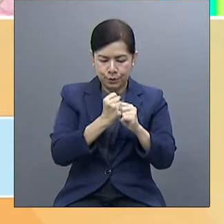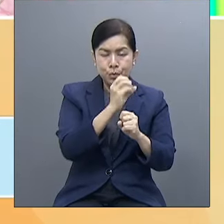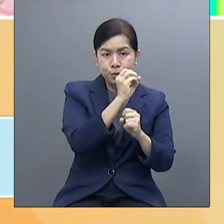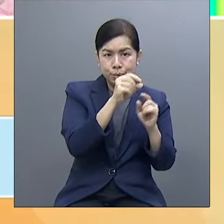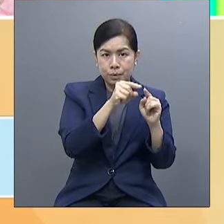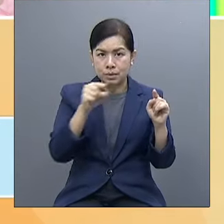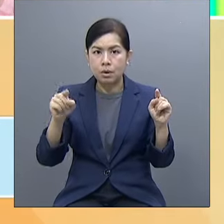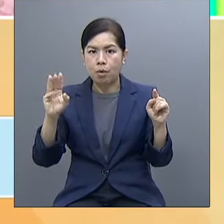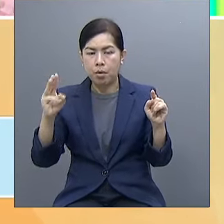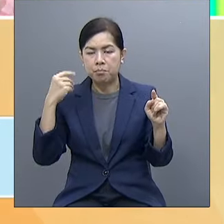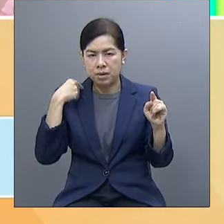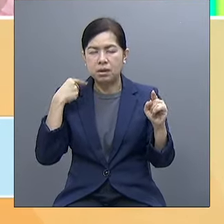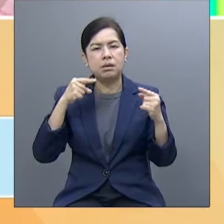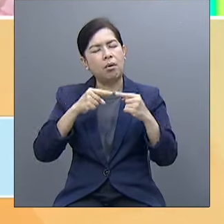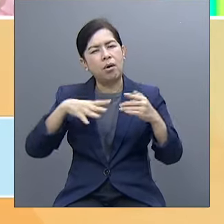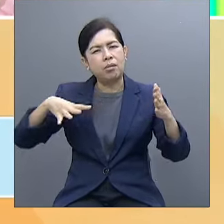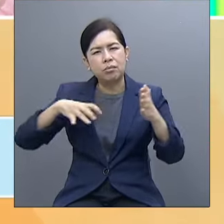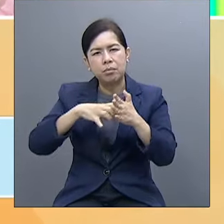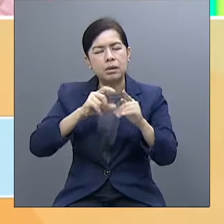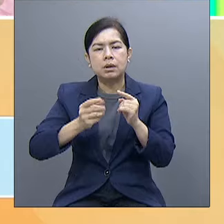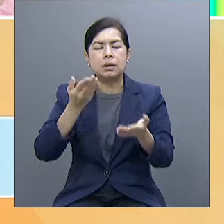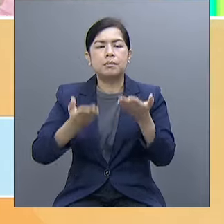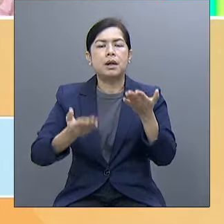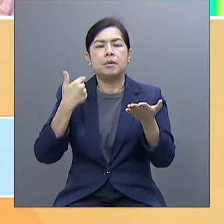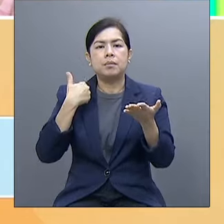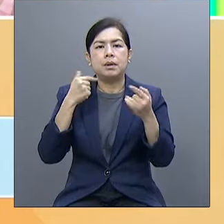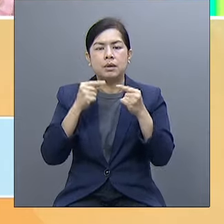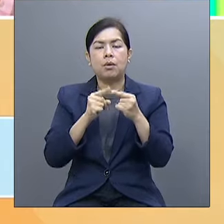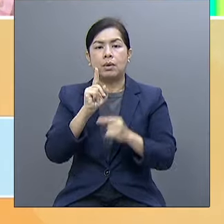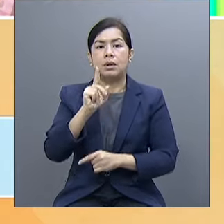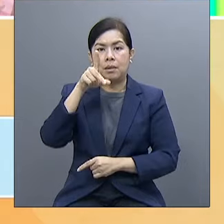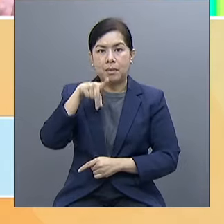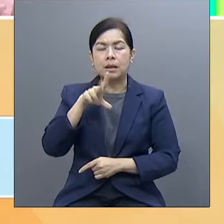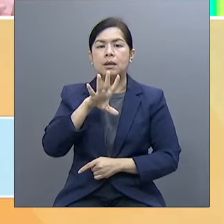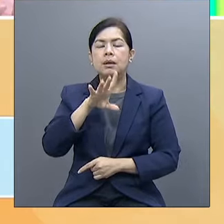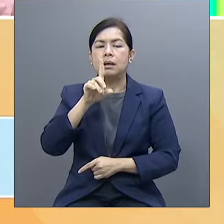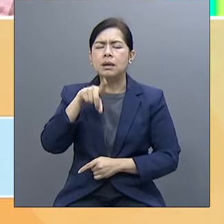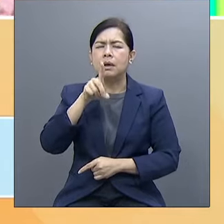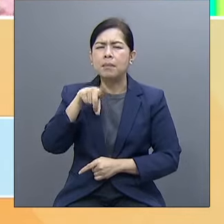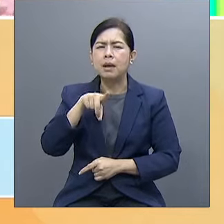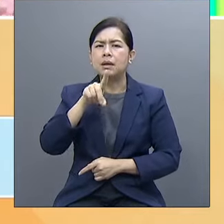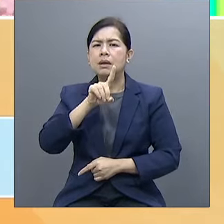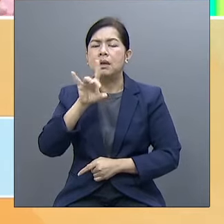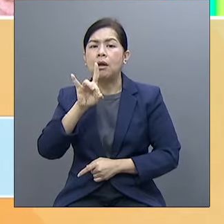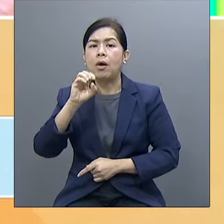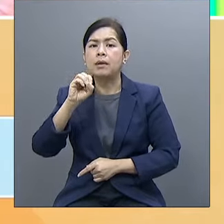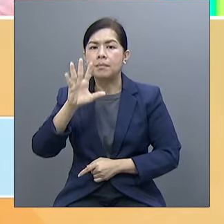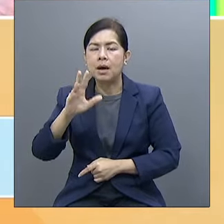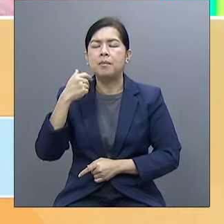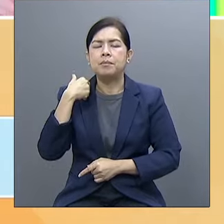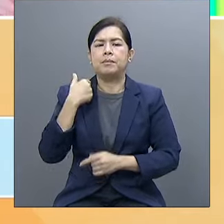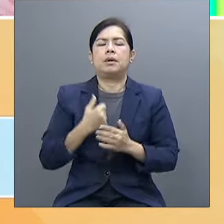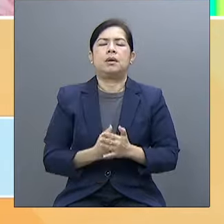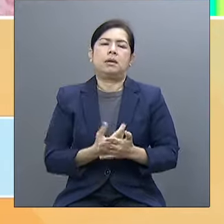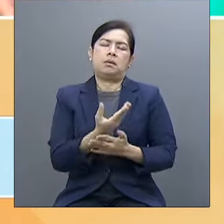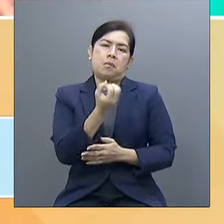ว่าเสียชีวิตจากอุบัติเหตุทางถนนนะคะเฉลี่ยเนี่ย 1,155 คนซึ่งก็เป็นจำนวนไม่น้อยเลยนะคะ และจริ